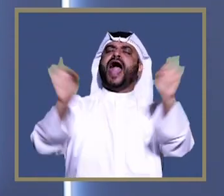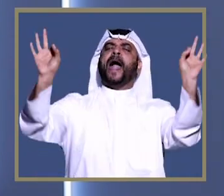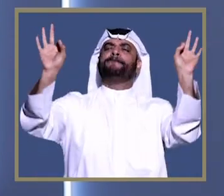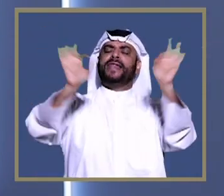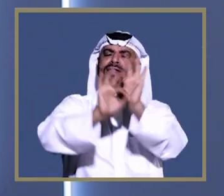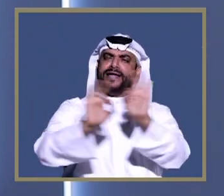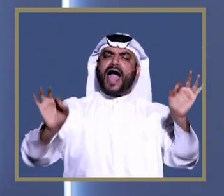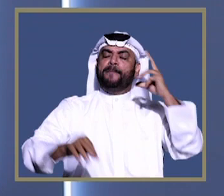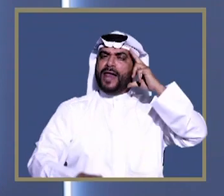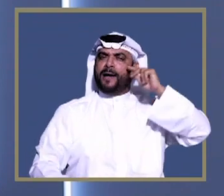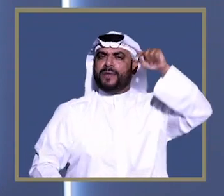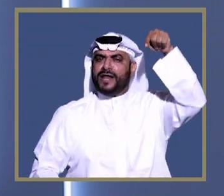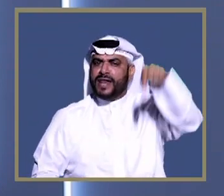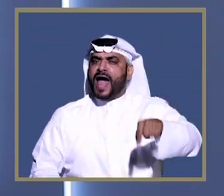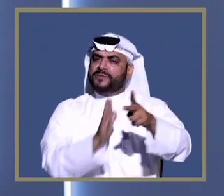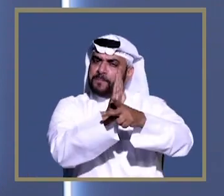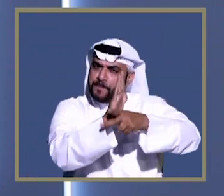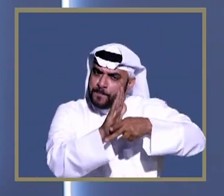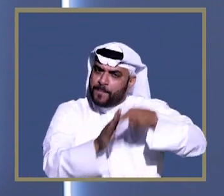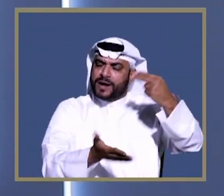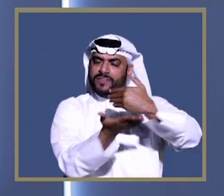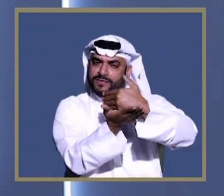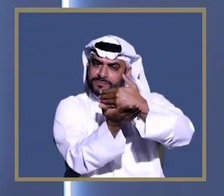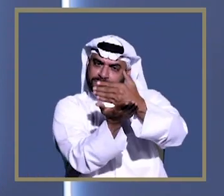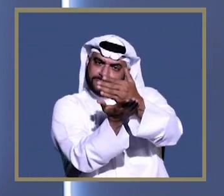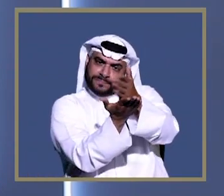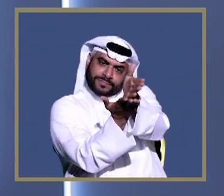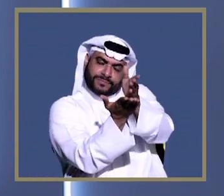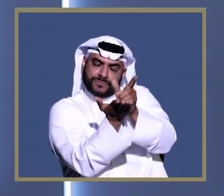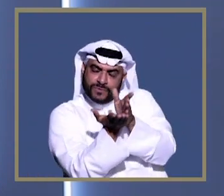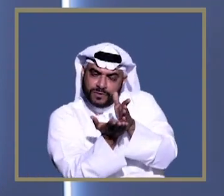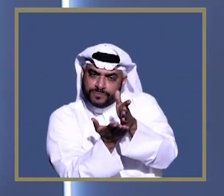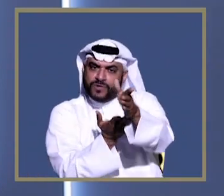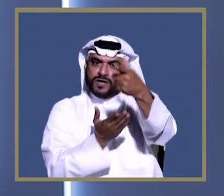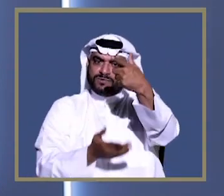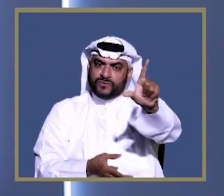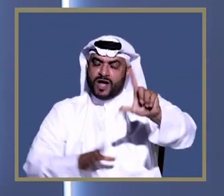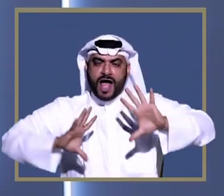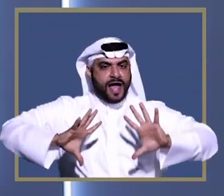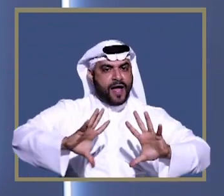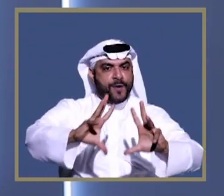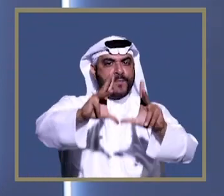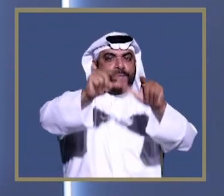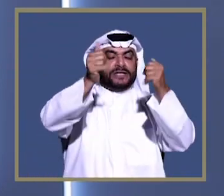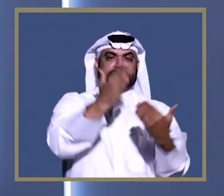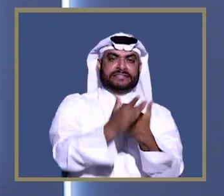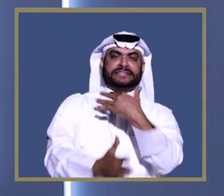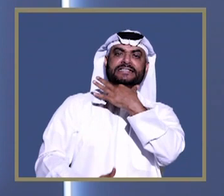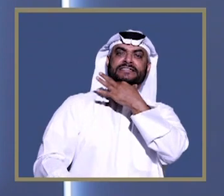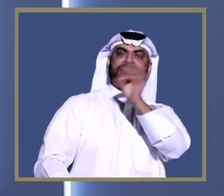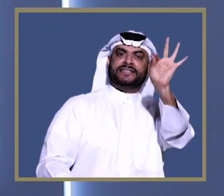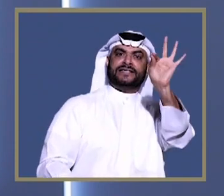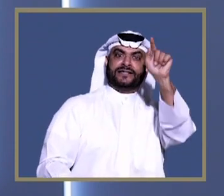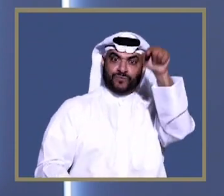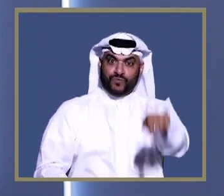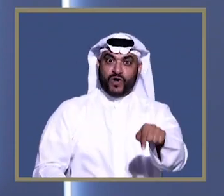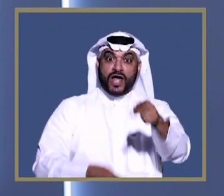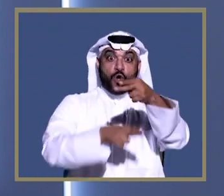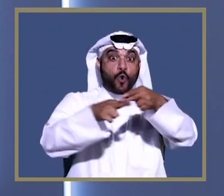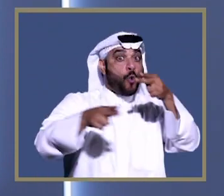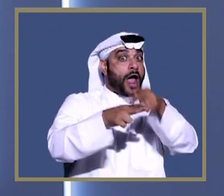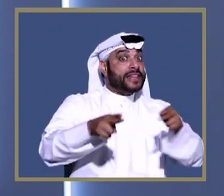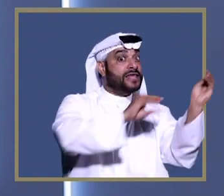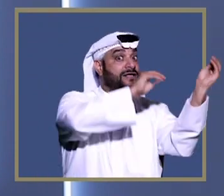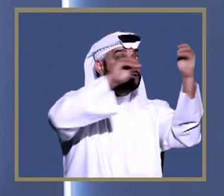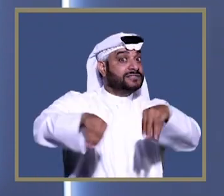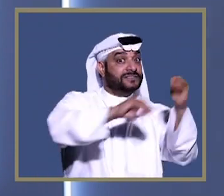كلها بحاجة إلى إعادة بناء وإلى تطوير وإلى تحديث وإلى إتقان وإلى